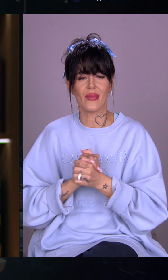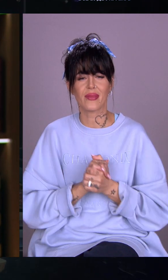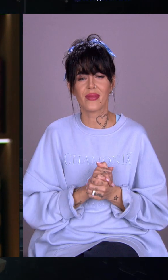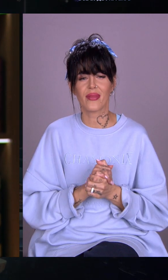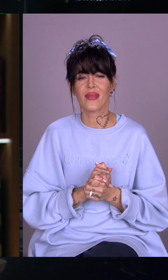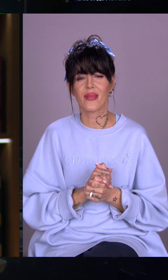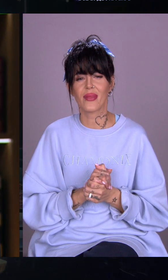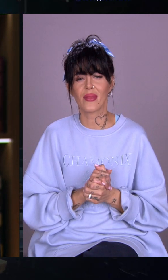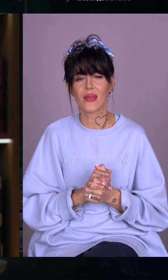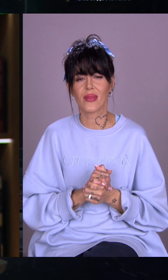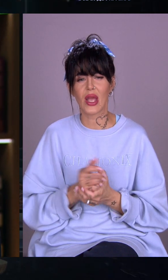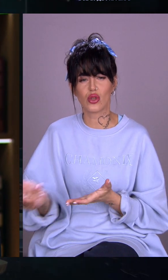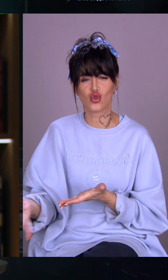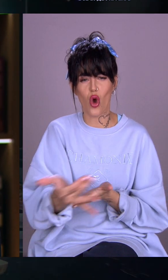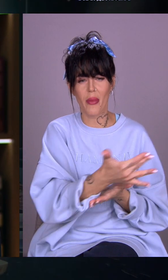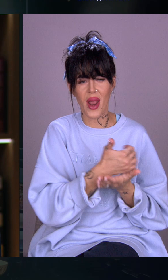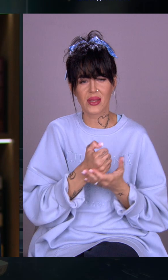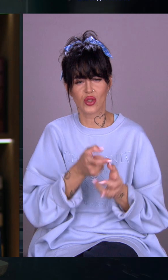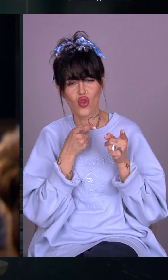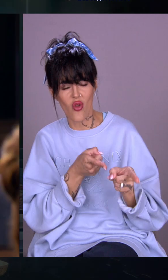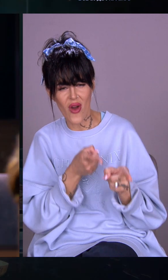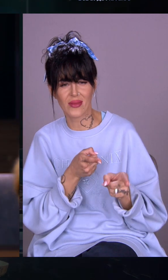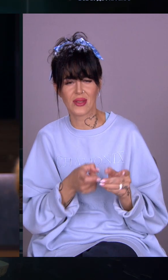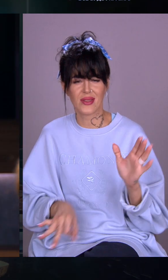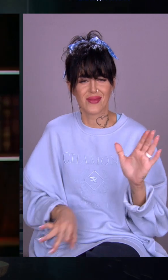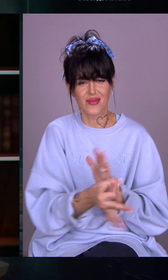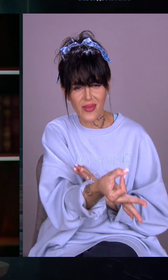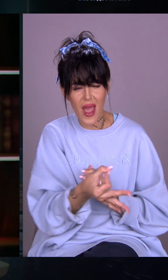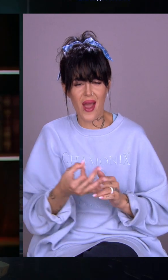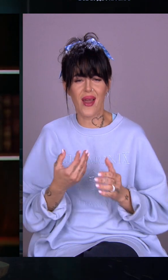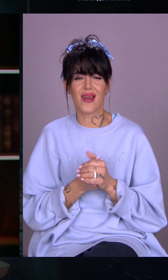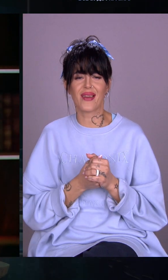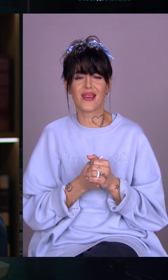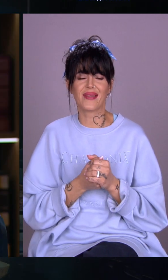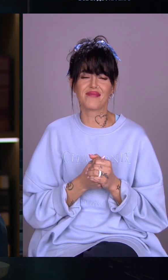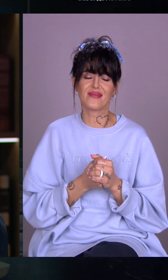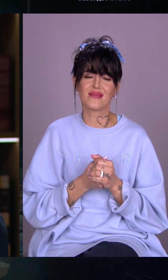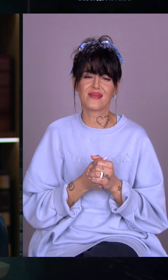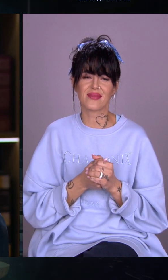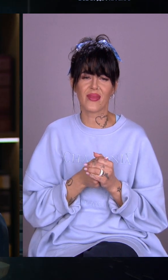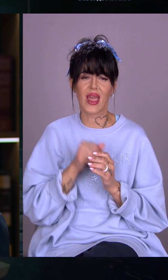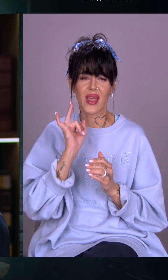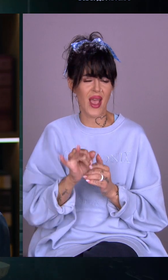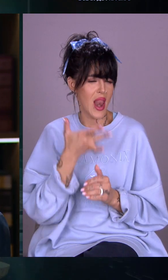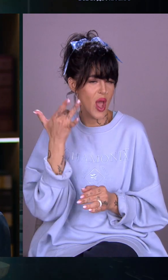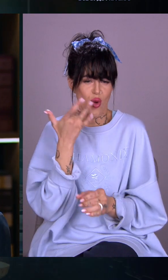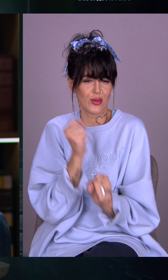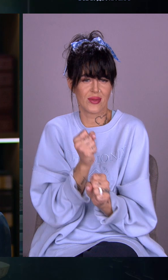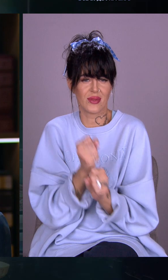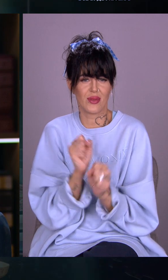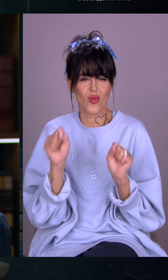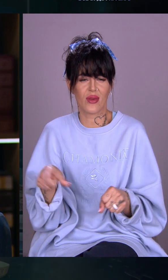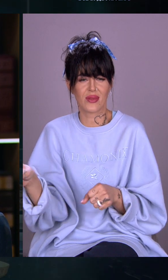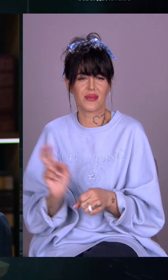раджу збирати компромат, шантажувати. Шантажувати, і це легко насправді зробити. Можна прийти